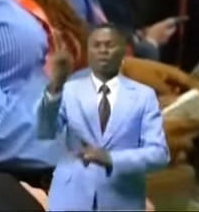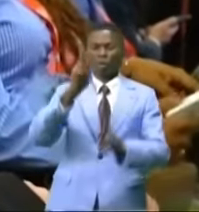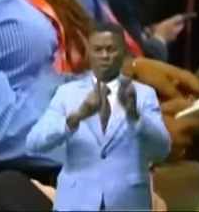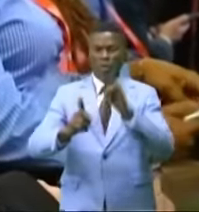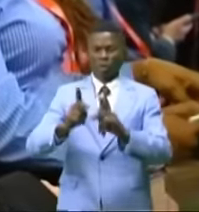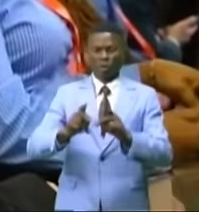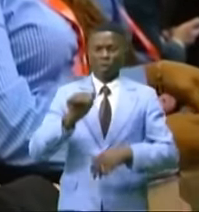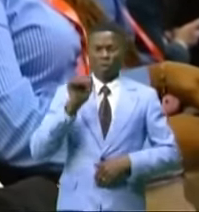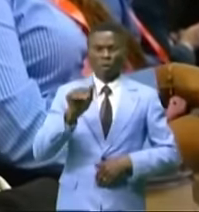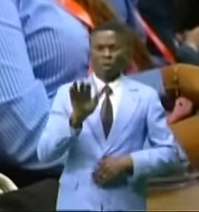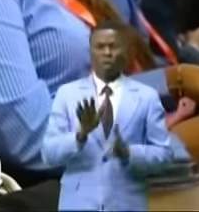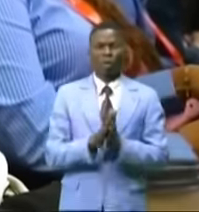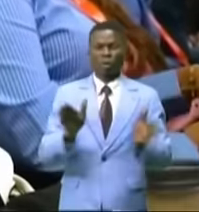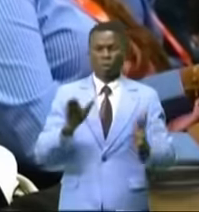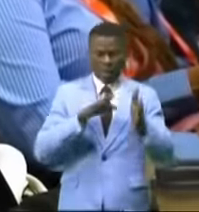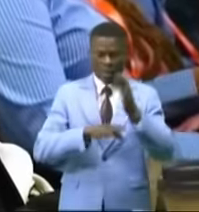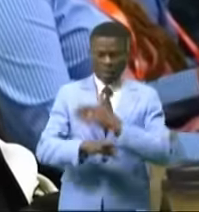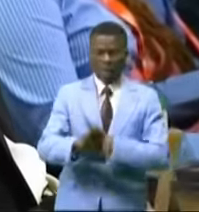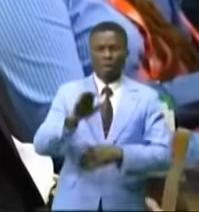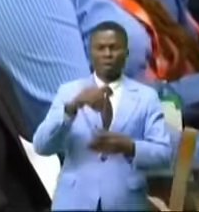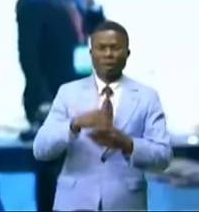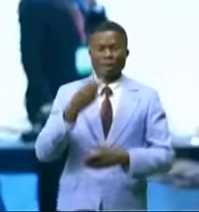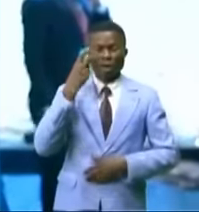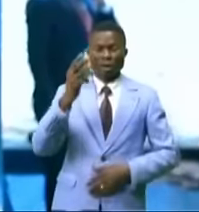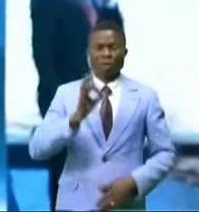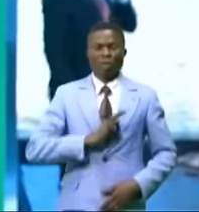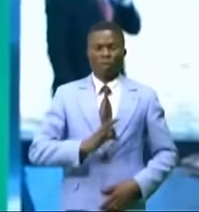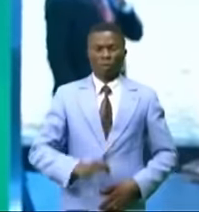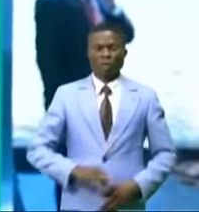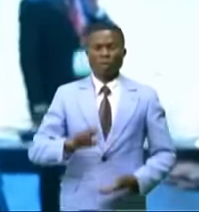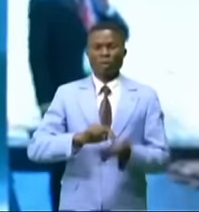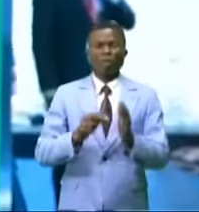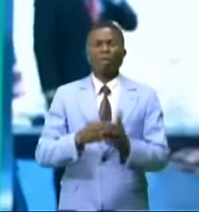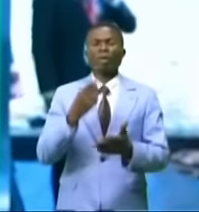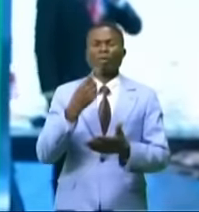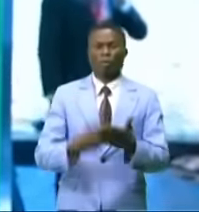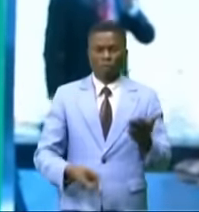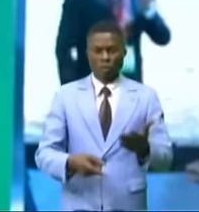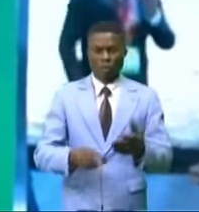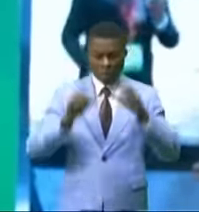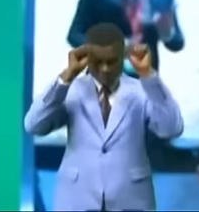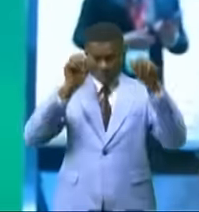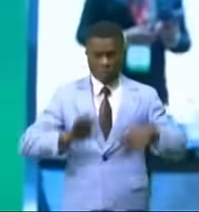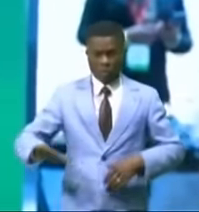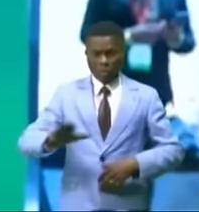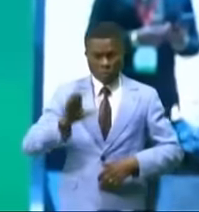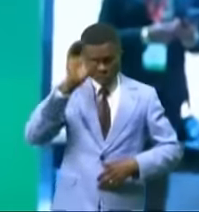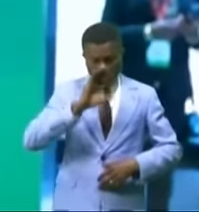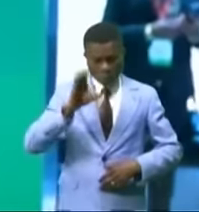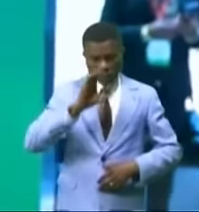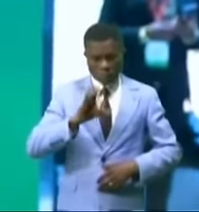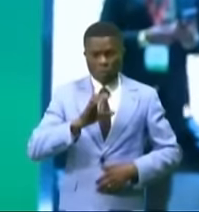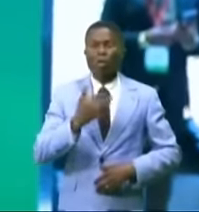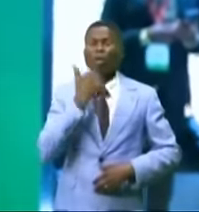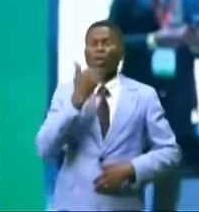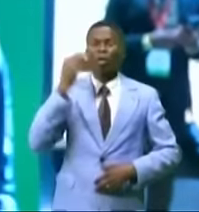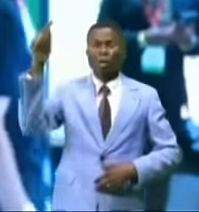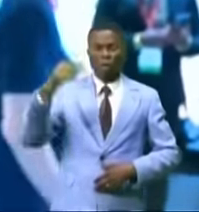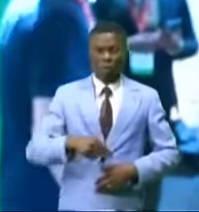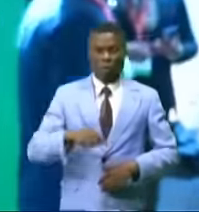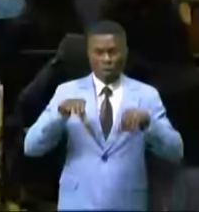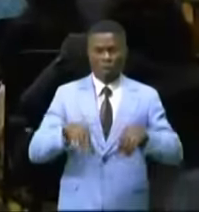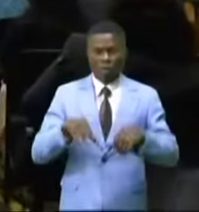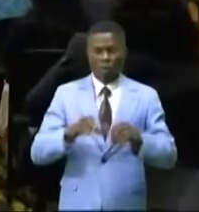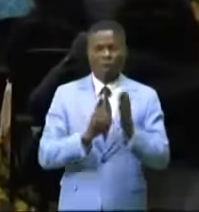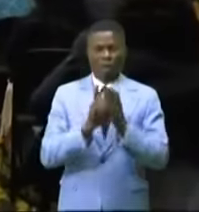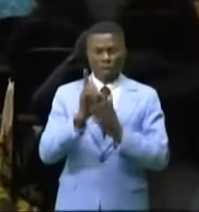DG est entré dans la vision du chef de l'État. Ça signifie... où le chef de l'État est en train de chercher des investisseurs pour que le Congo puisse